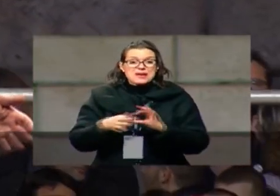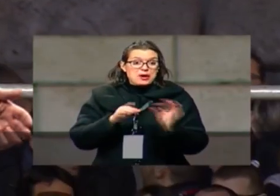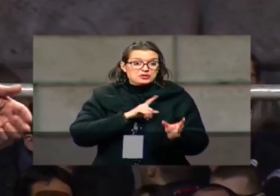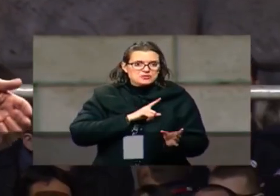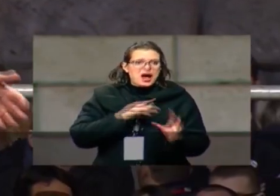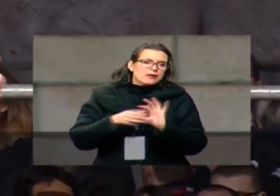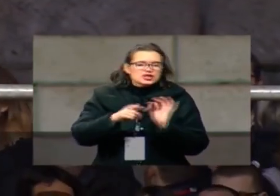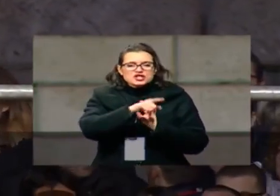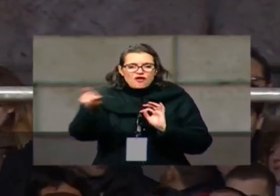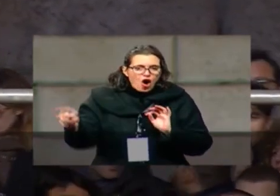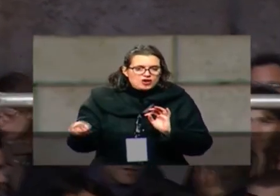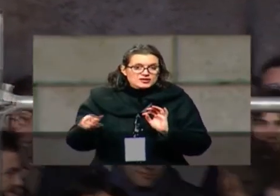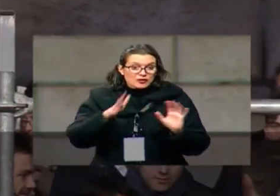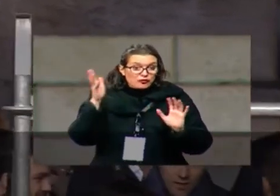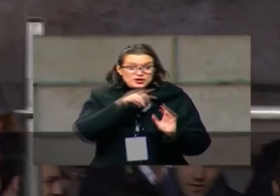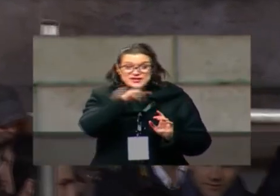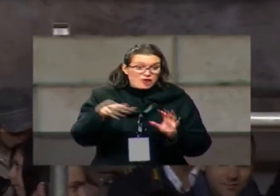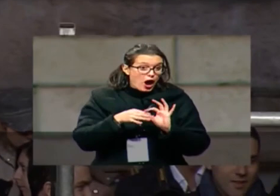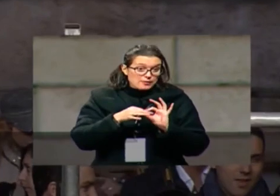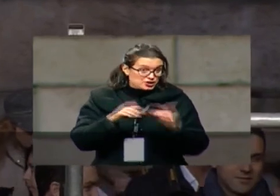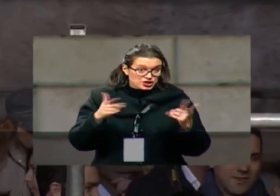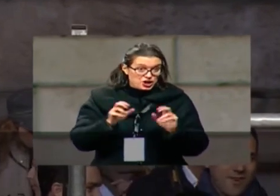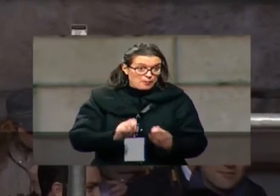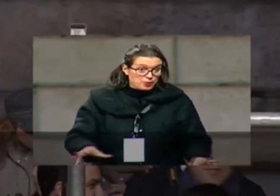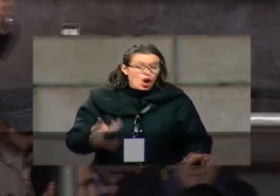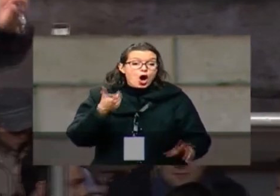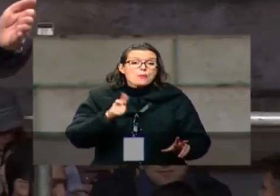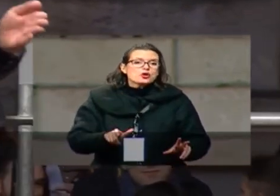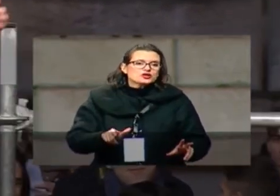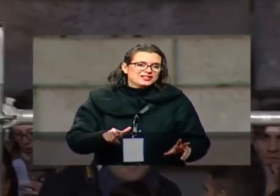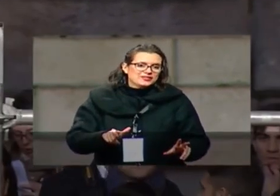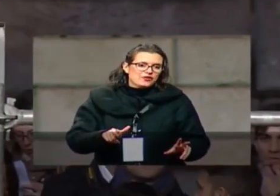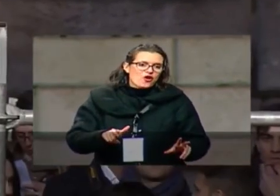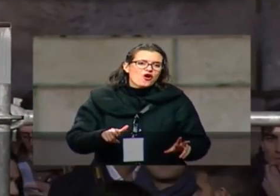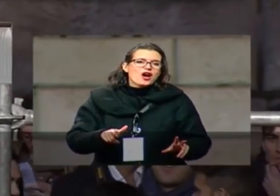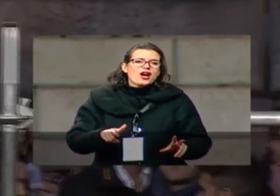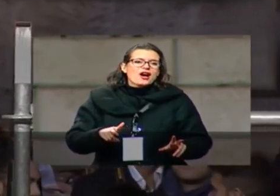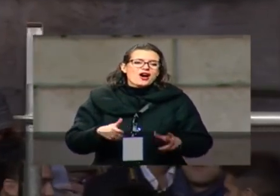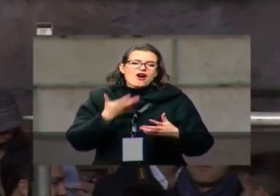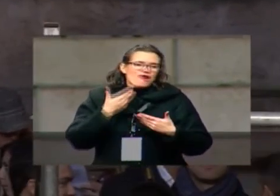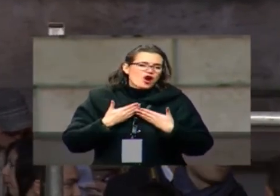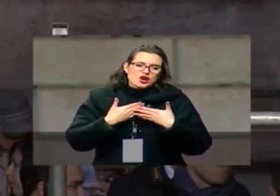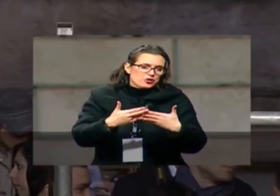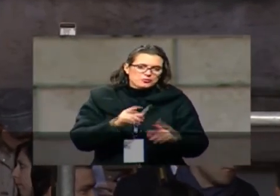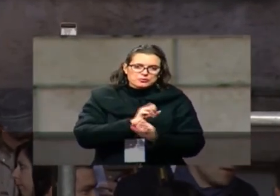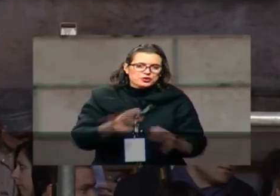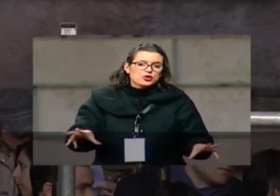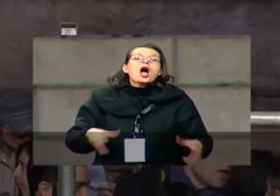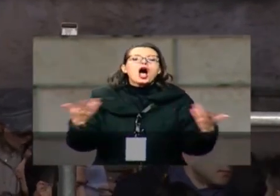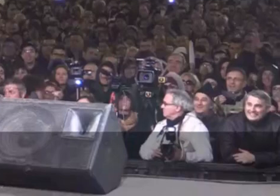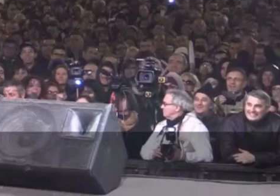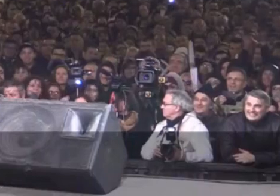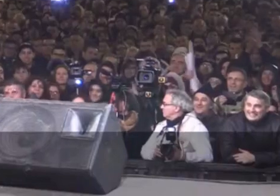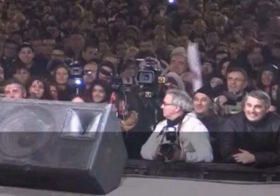rimasti Perché ogni tanto ti giochi anche le amicizie e dovete anche tirare un po' fuori i Cari signori